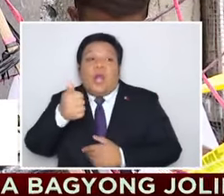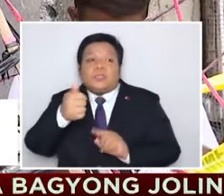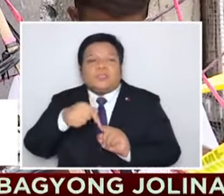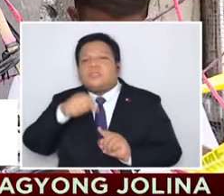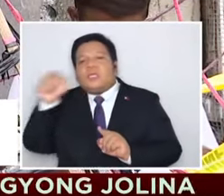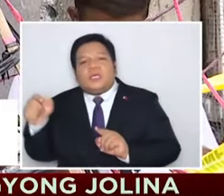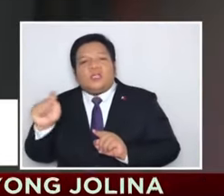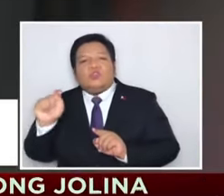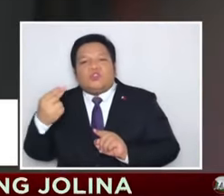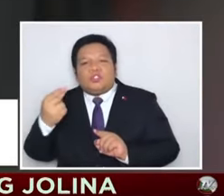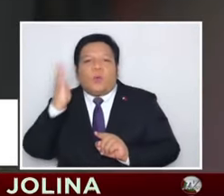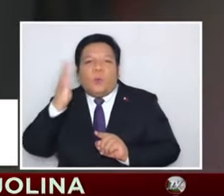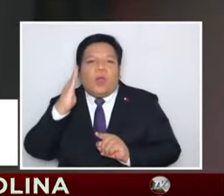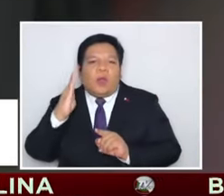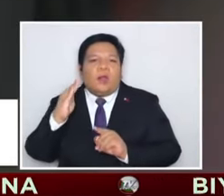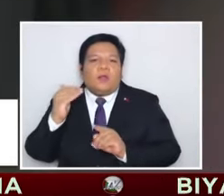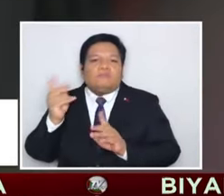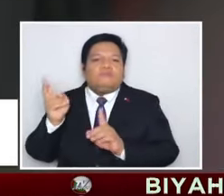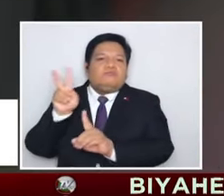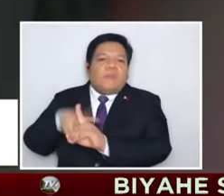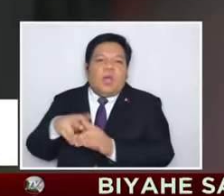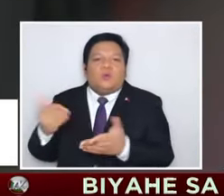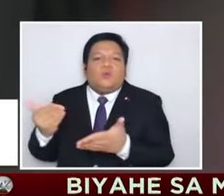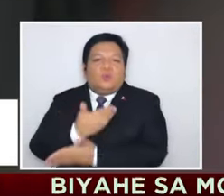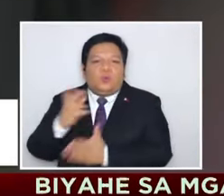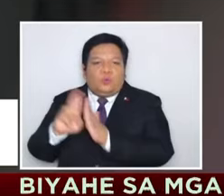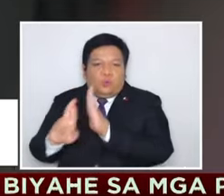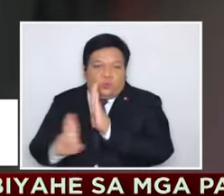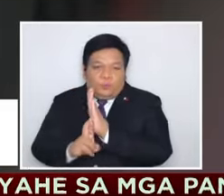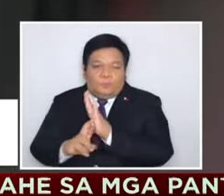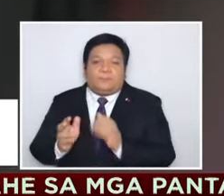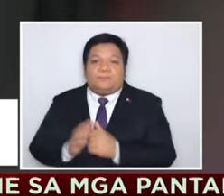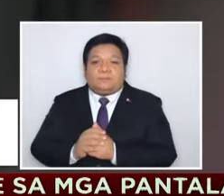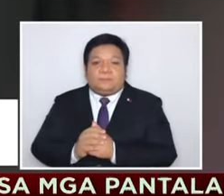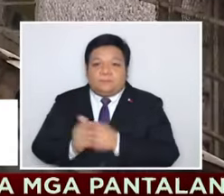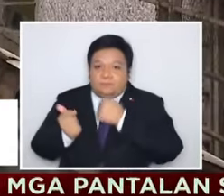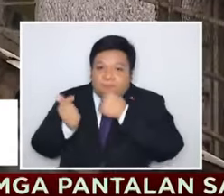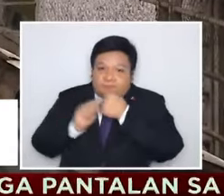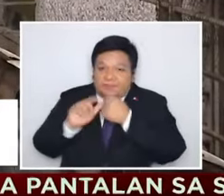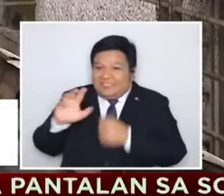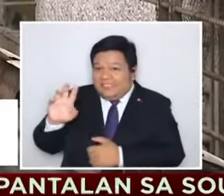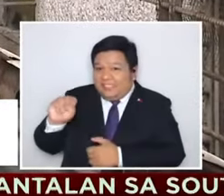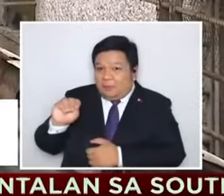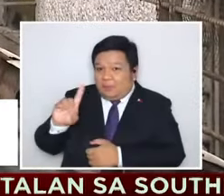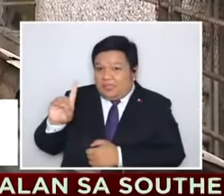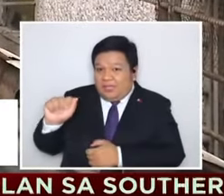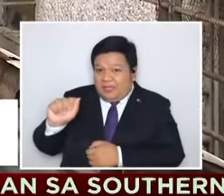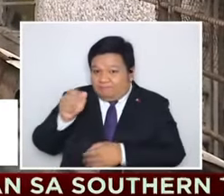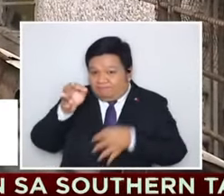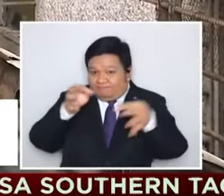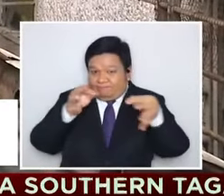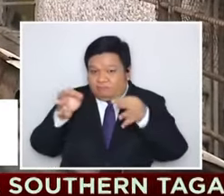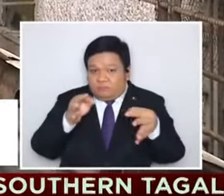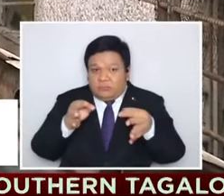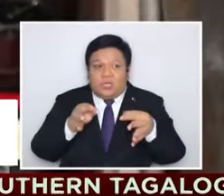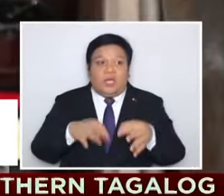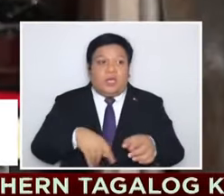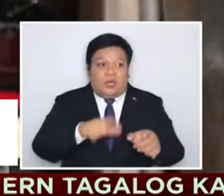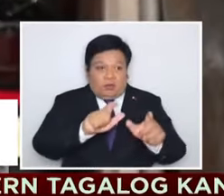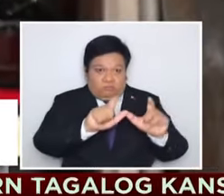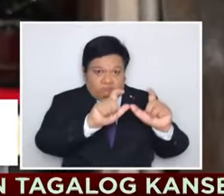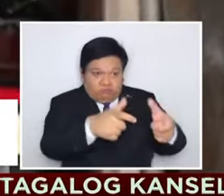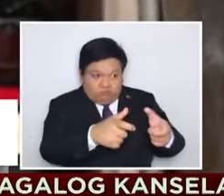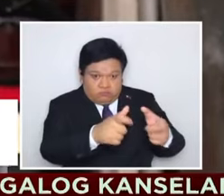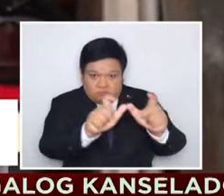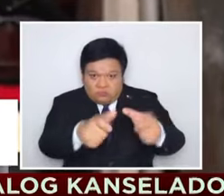ng MMDA, kapag nag-granular lockdown, anumang alert level yan, walang pinansyal na ayuda. Pero may